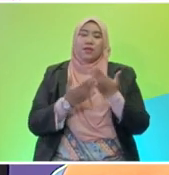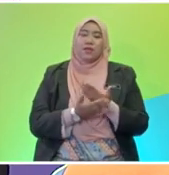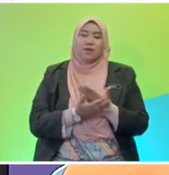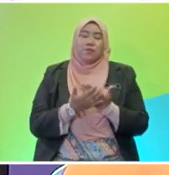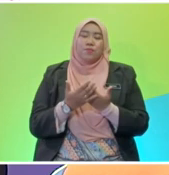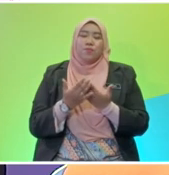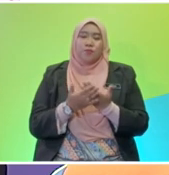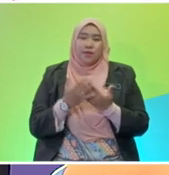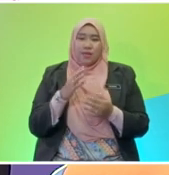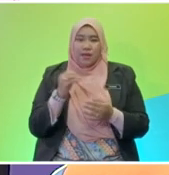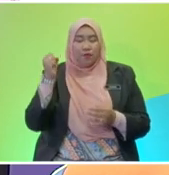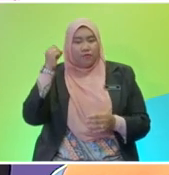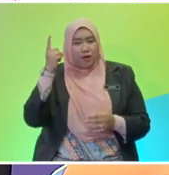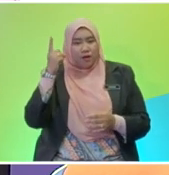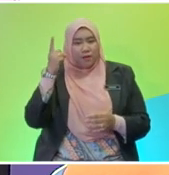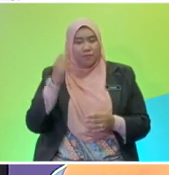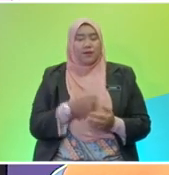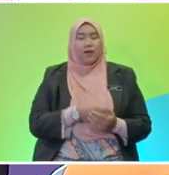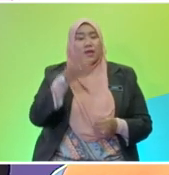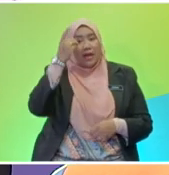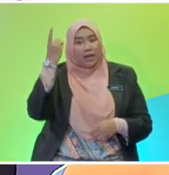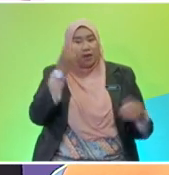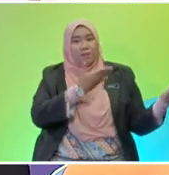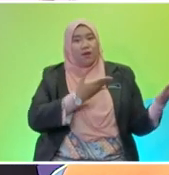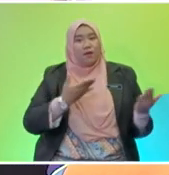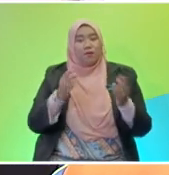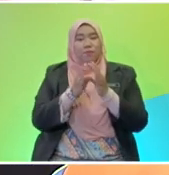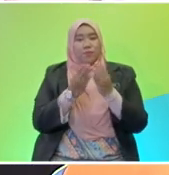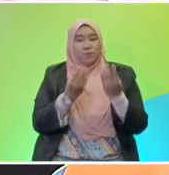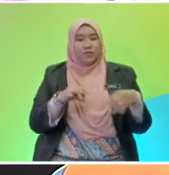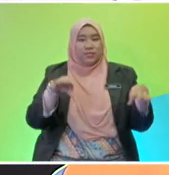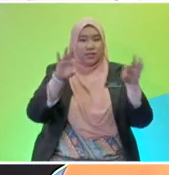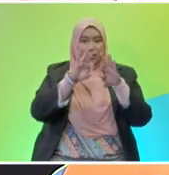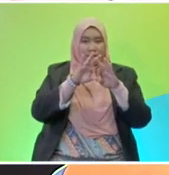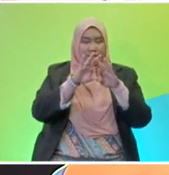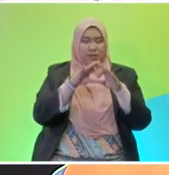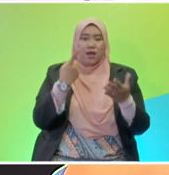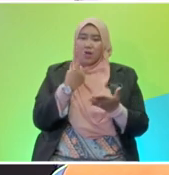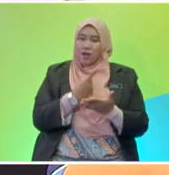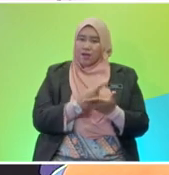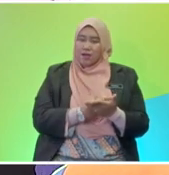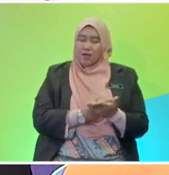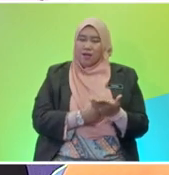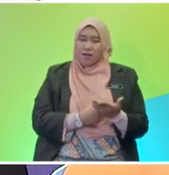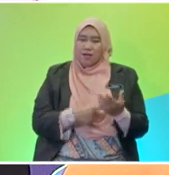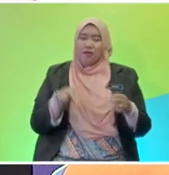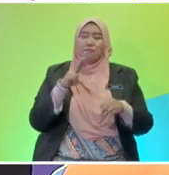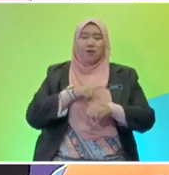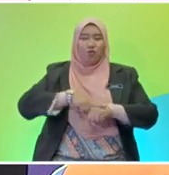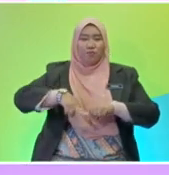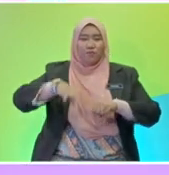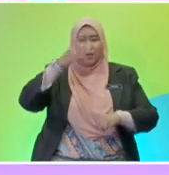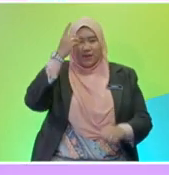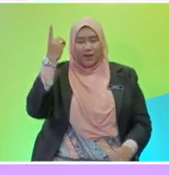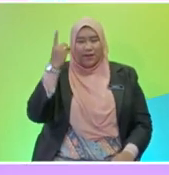Dani bawa buku cerita oke eee agak-agak apa hobi dan ini ya Hah Saya rasa